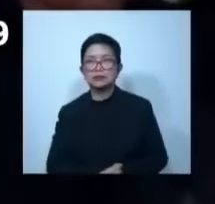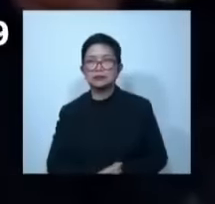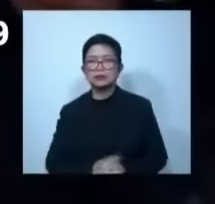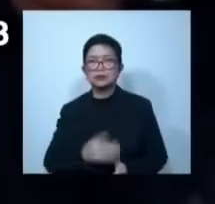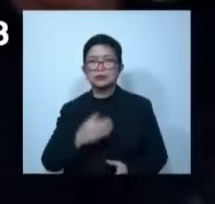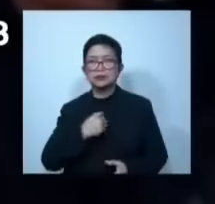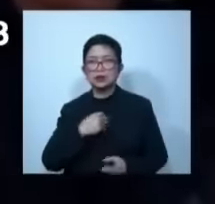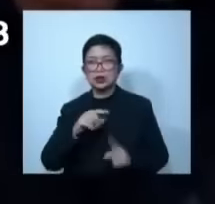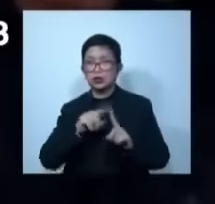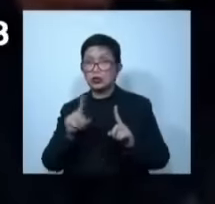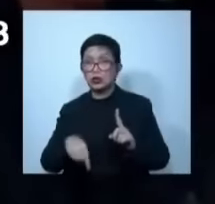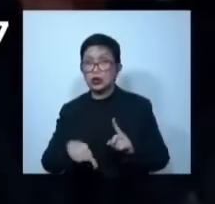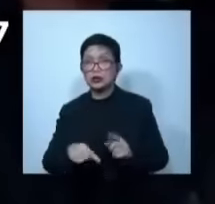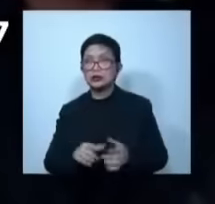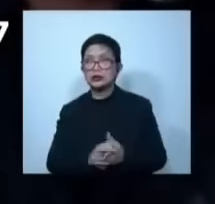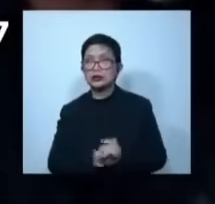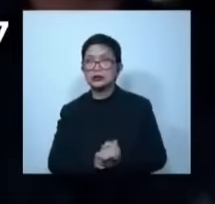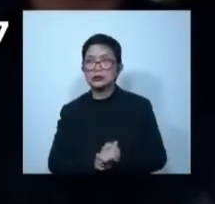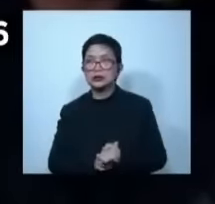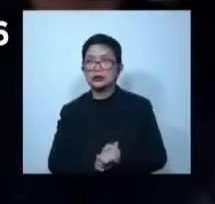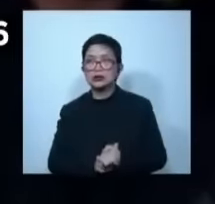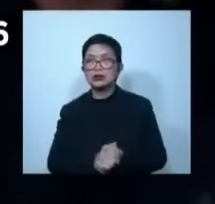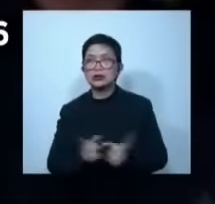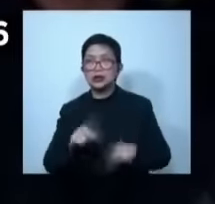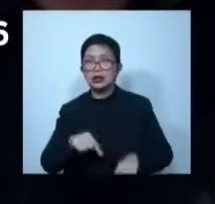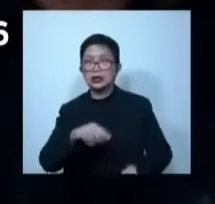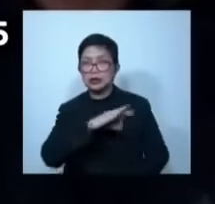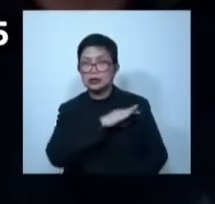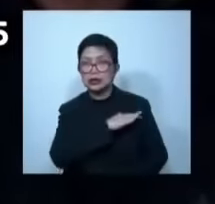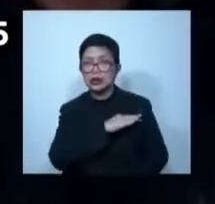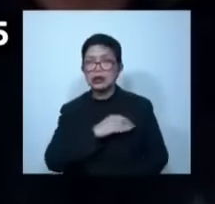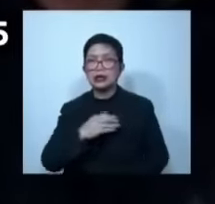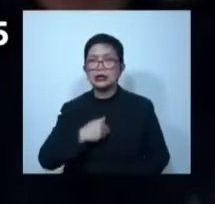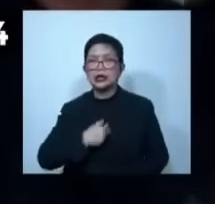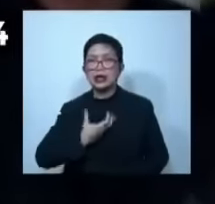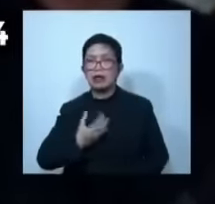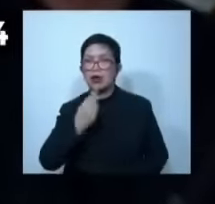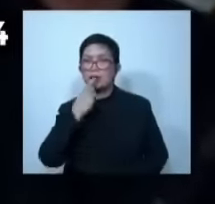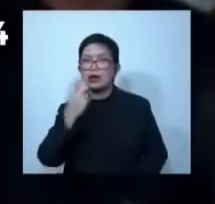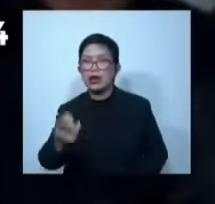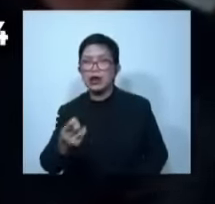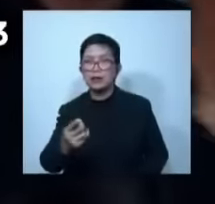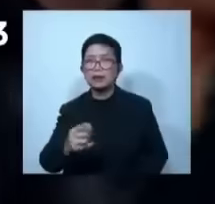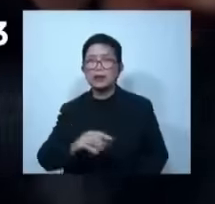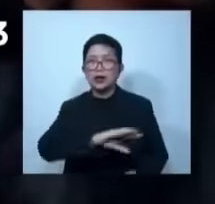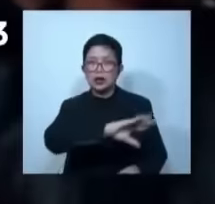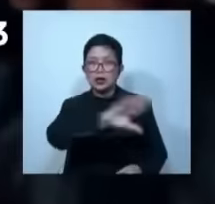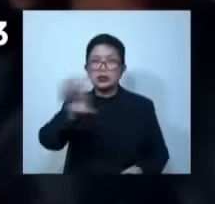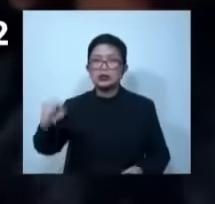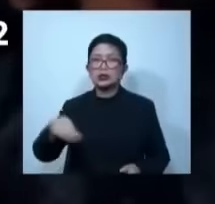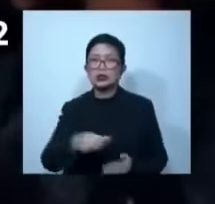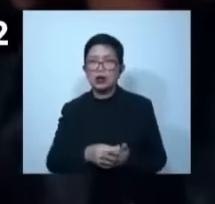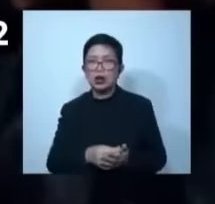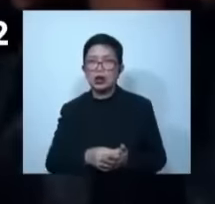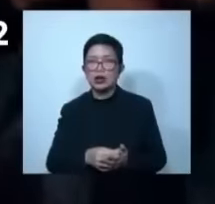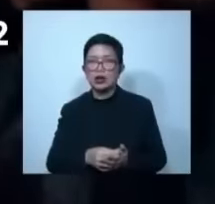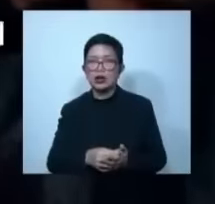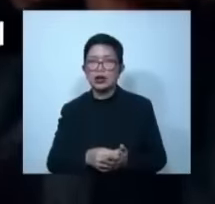saya bertugas sebagai presiden, maka saya akan tegaskan kepada semua yang berada di